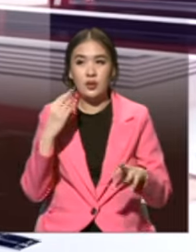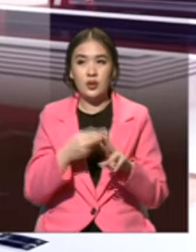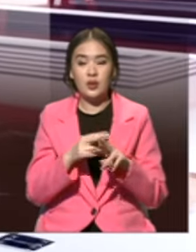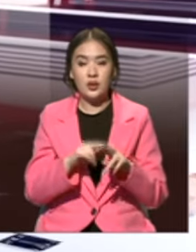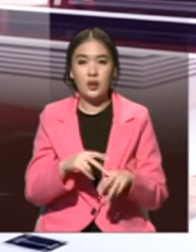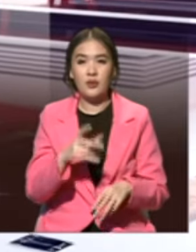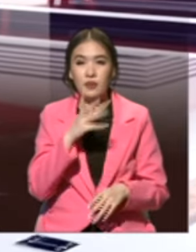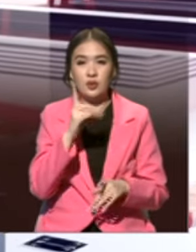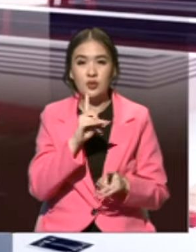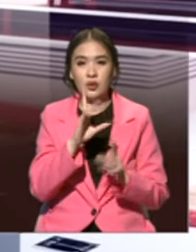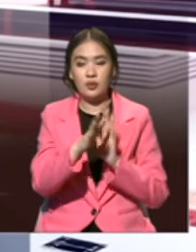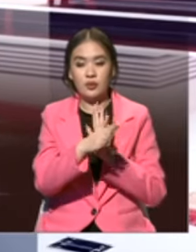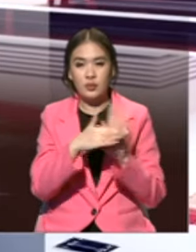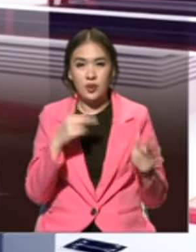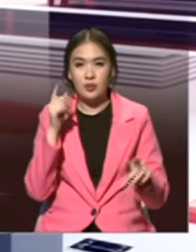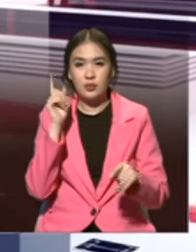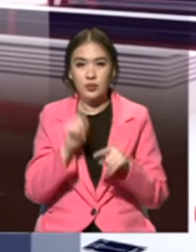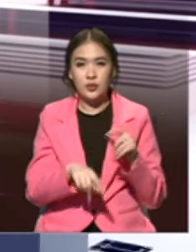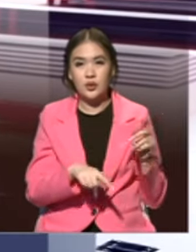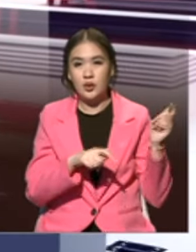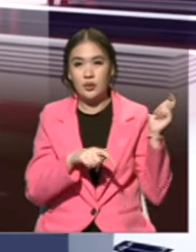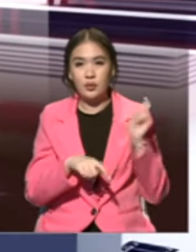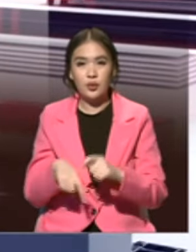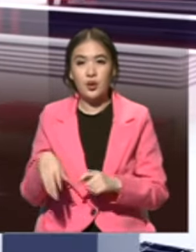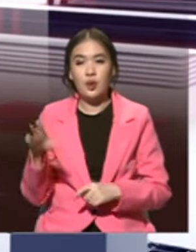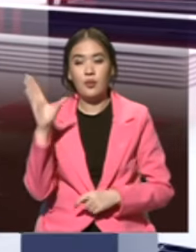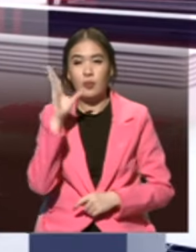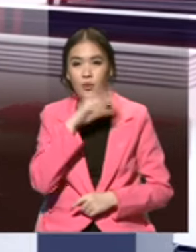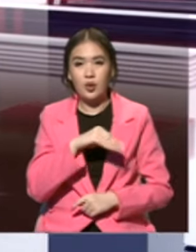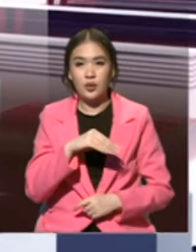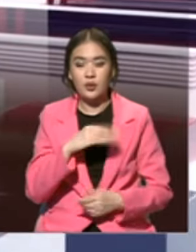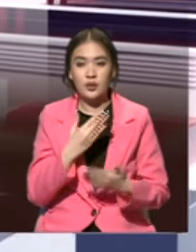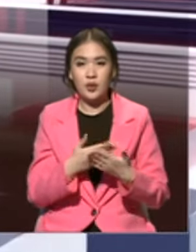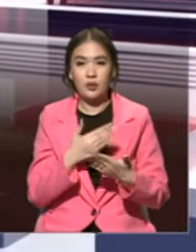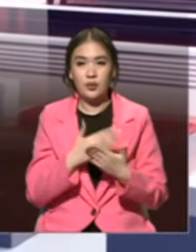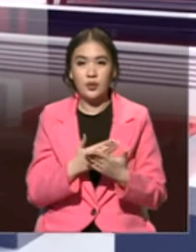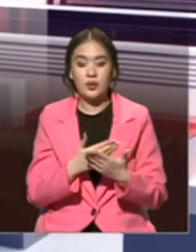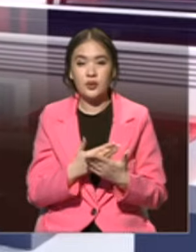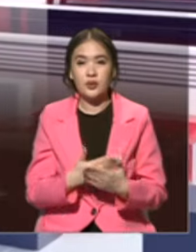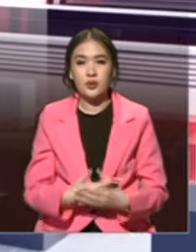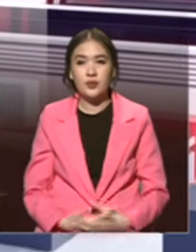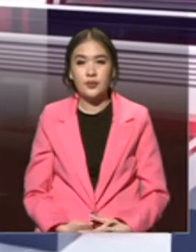шақырған уақытында келіп шаруалардың малына ақылы түрде қызмет енді